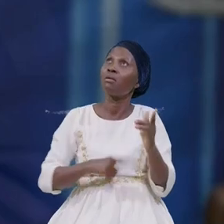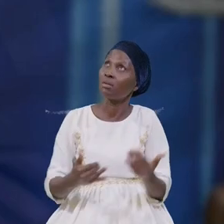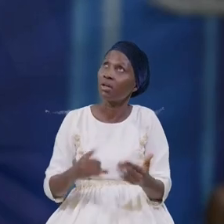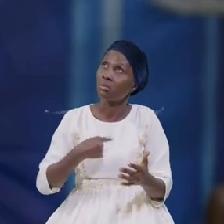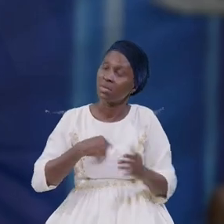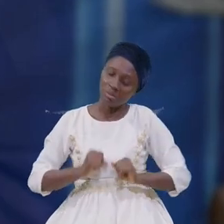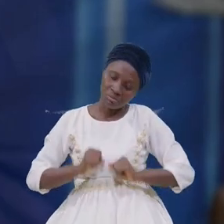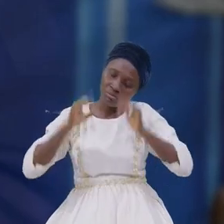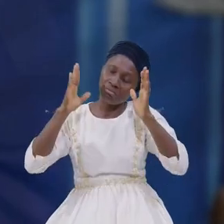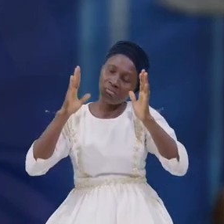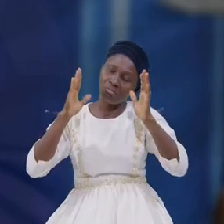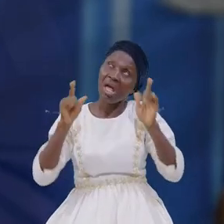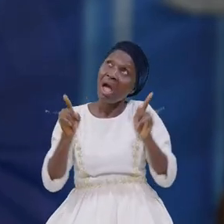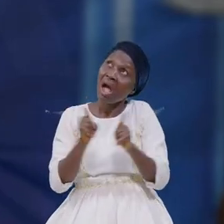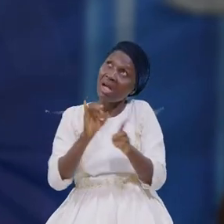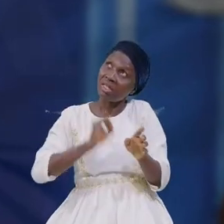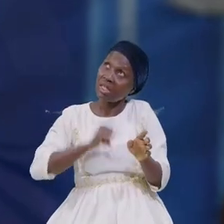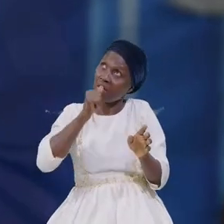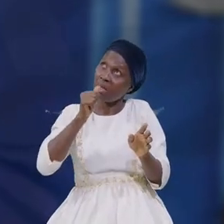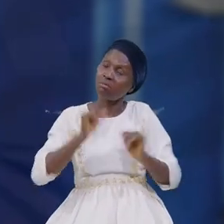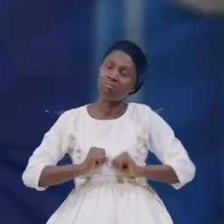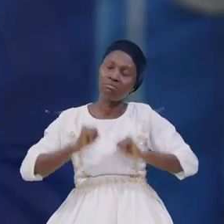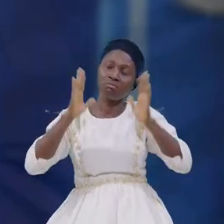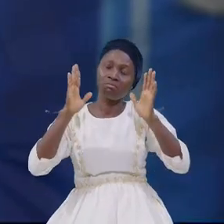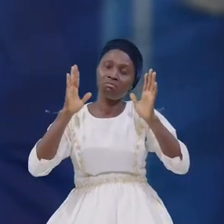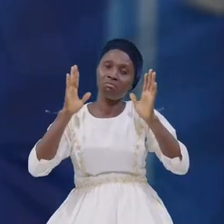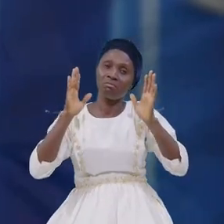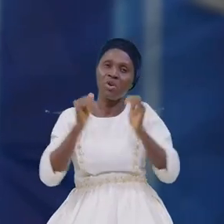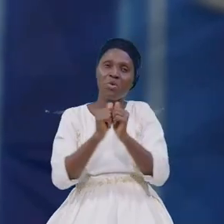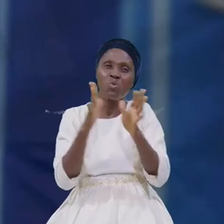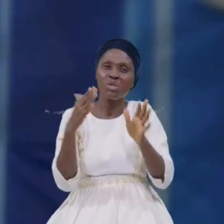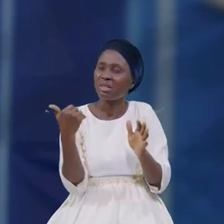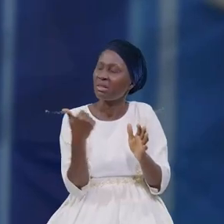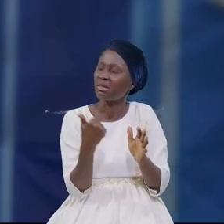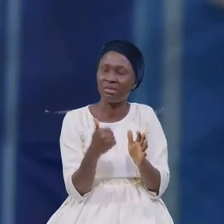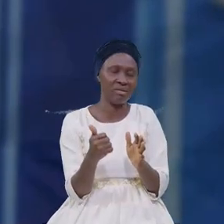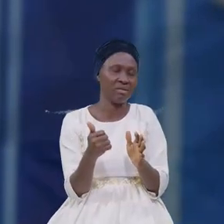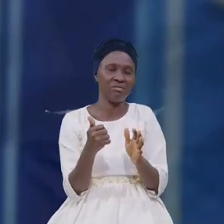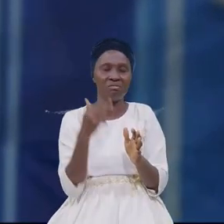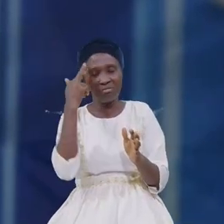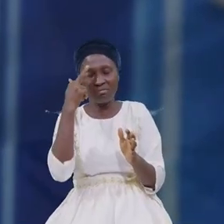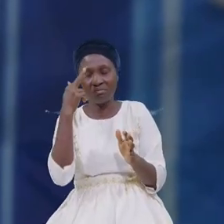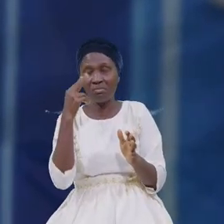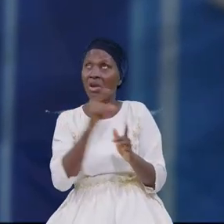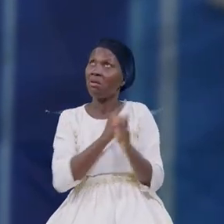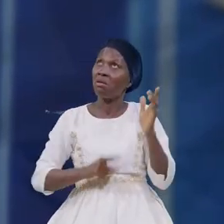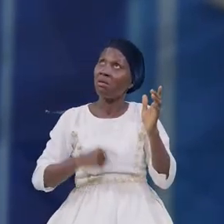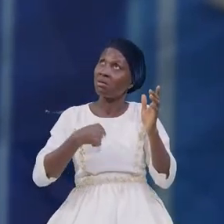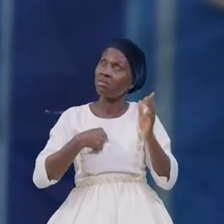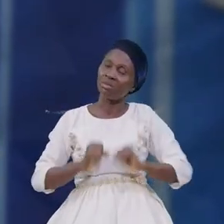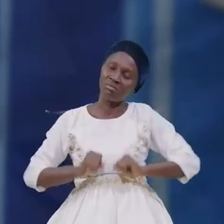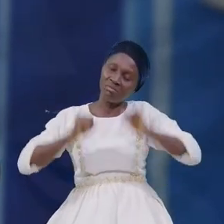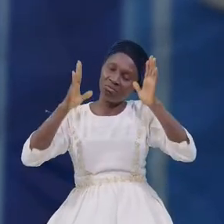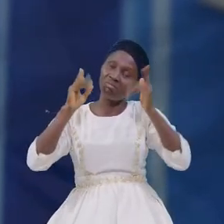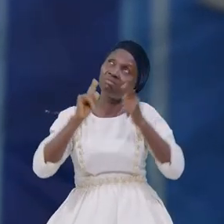toi tout comme je suis, tel que je suis, sans aucune supplication. Seigneur, je viens à